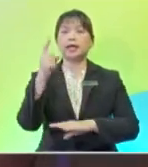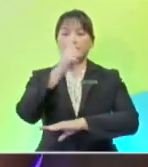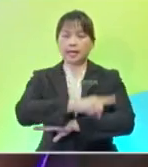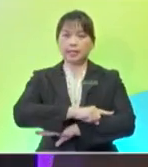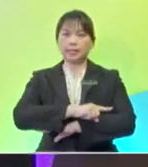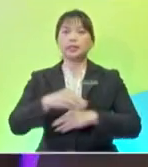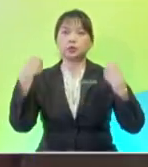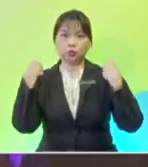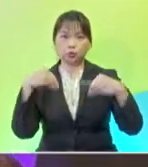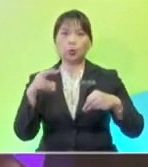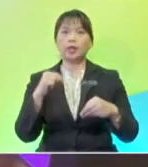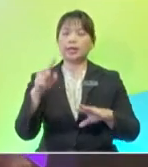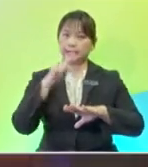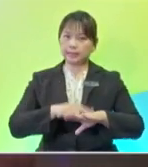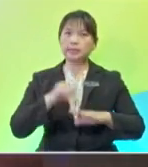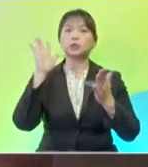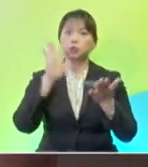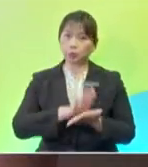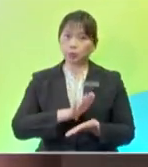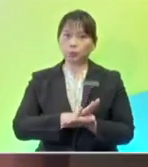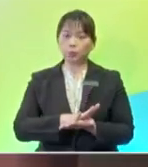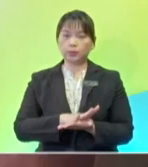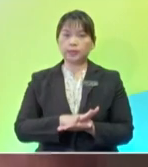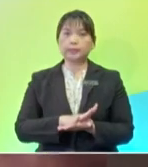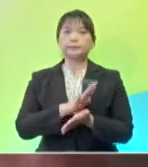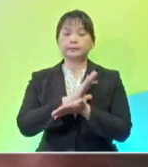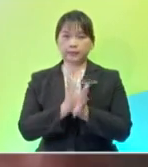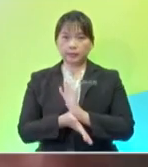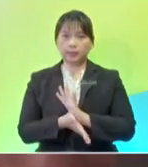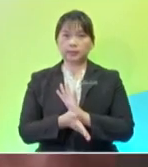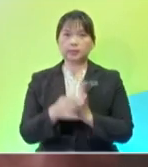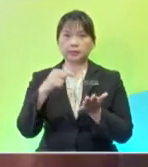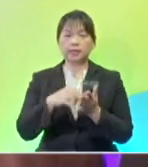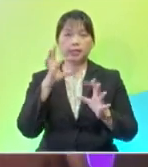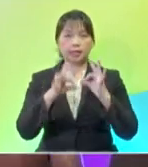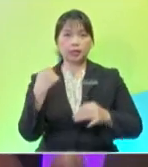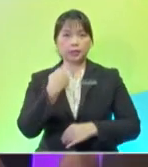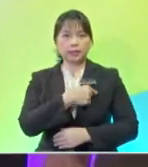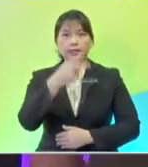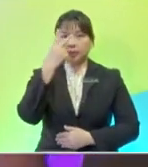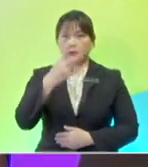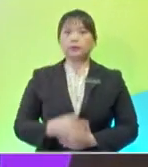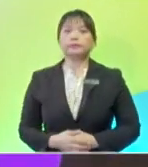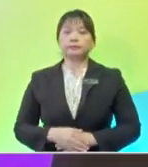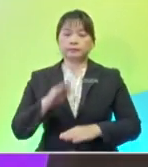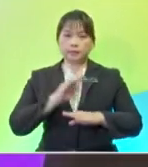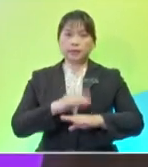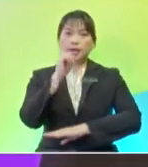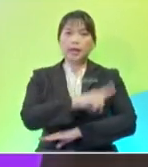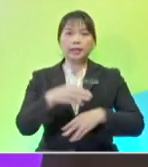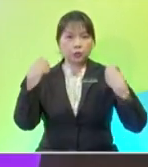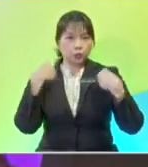jualan di sekolah Oke jadi kayak sini kalau kita tengok Oke pada hari jualan